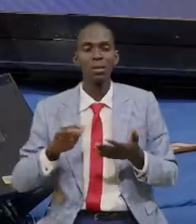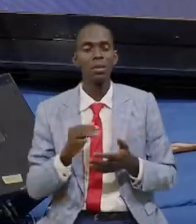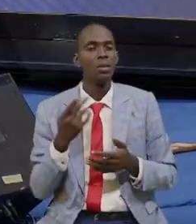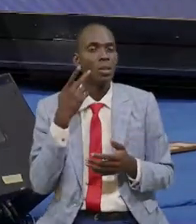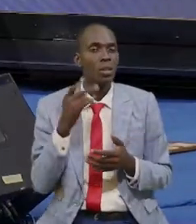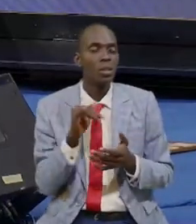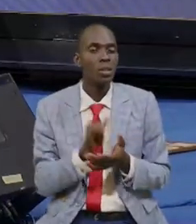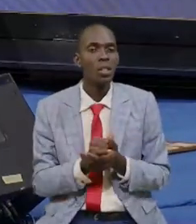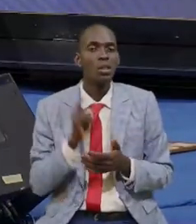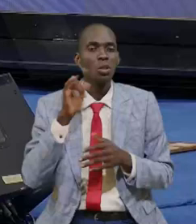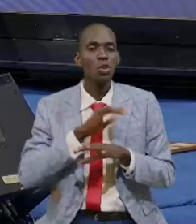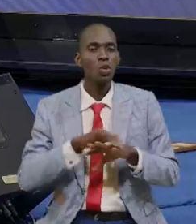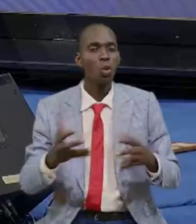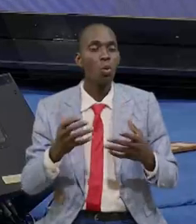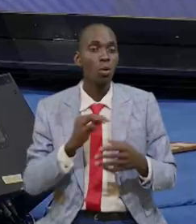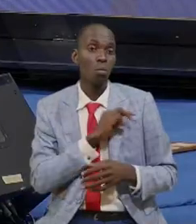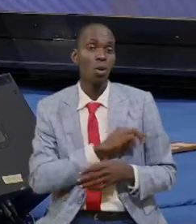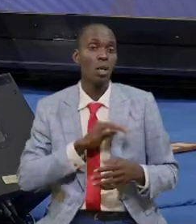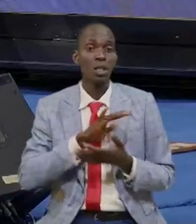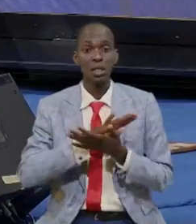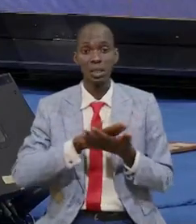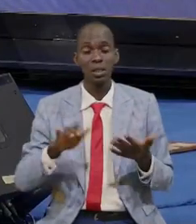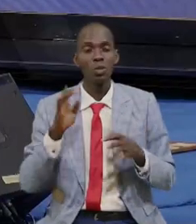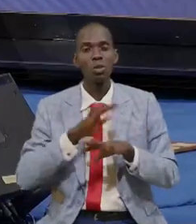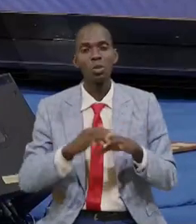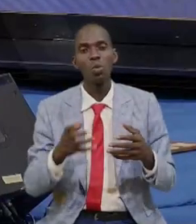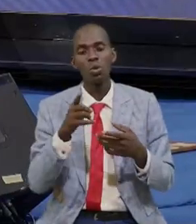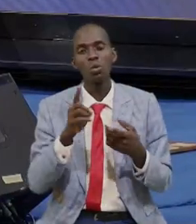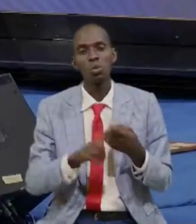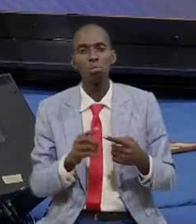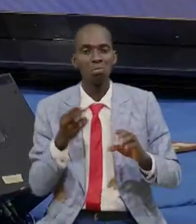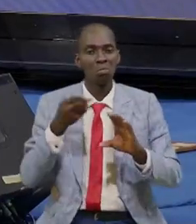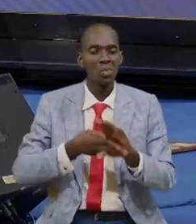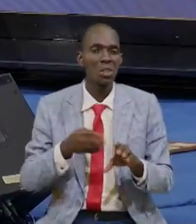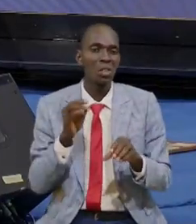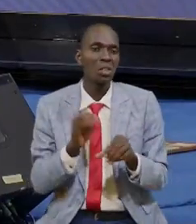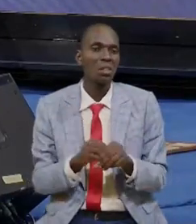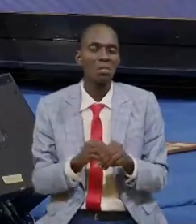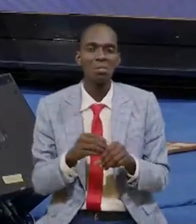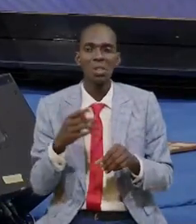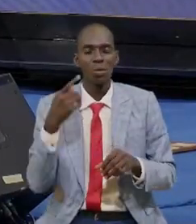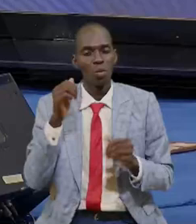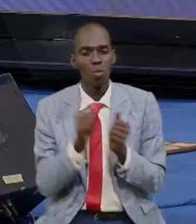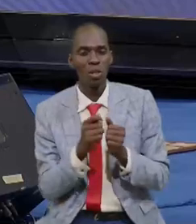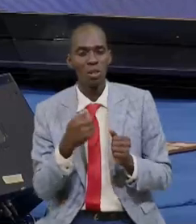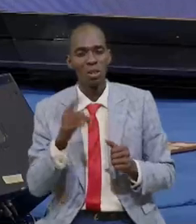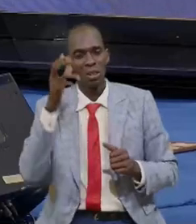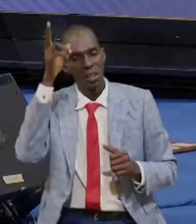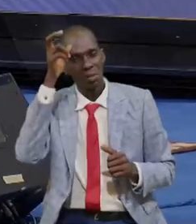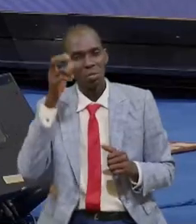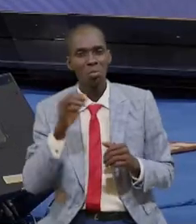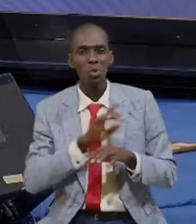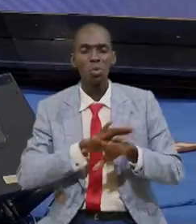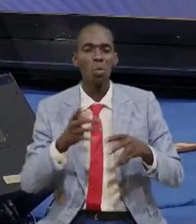purs. Il ne veut pas qu'on s'engage avec Satan, avec les démons. Il ne veut pas qu'on s'engage avec le diable d'une